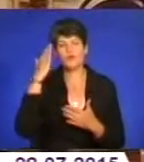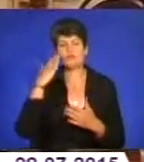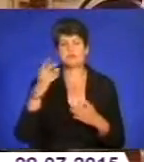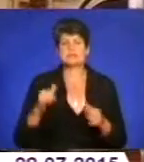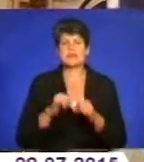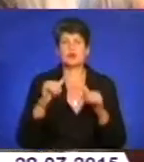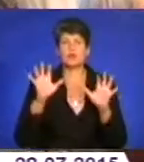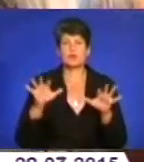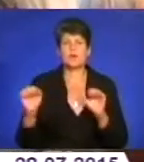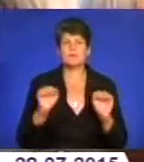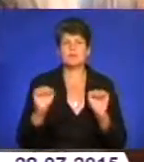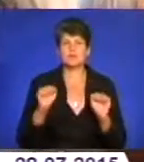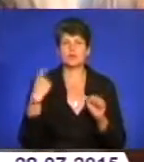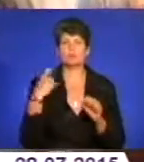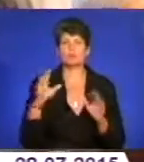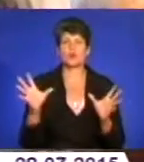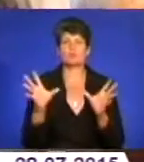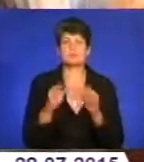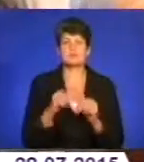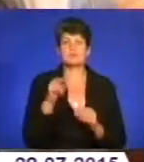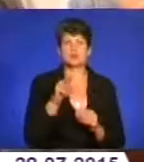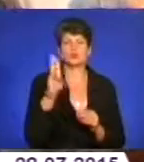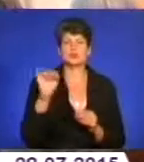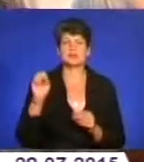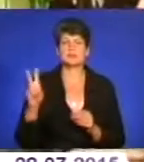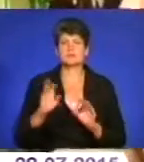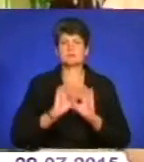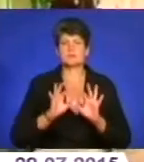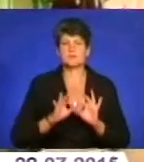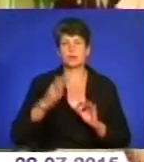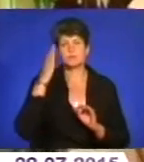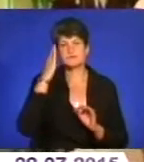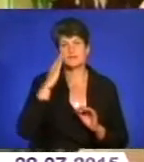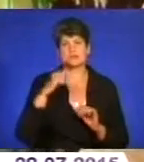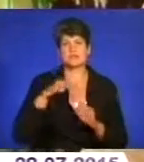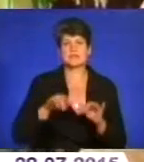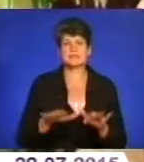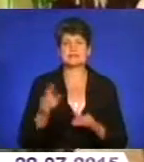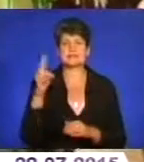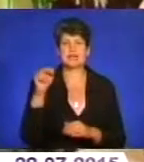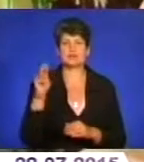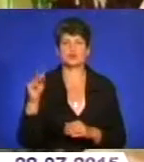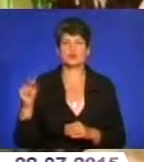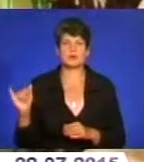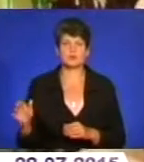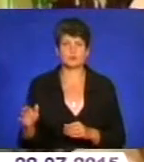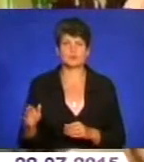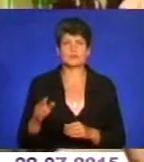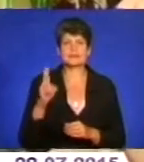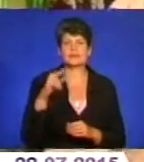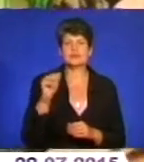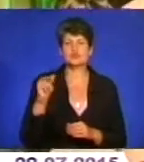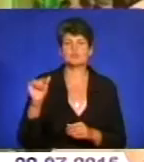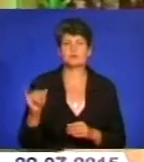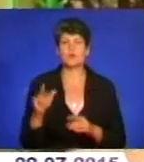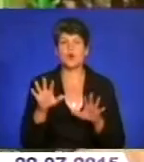правління обласного об'єднання «Просвіта» Петро Шимків розповів про просвітянську діяльність Дарії Чубатої. Пані Дарія Чубата, голова